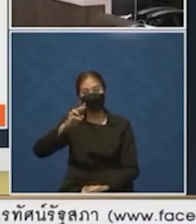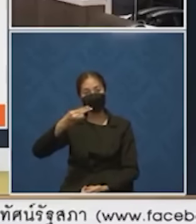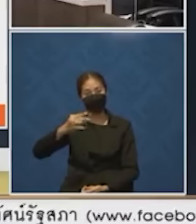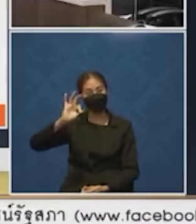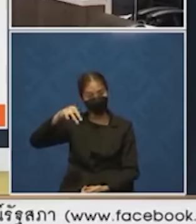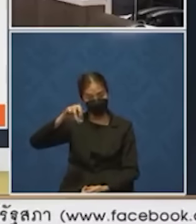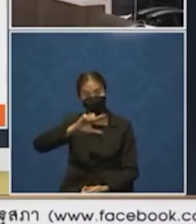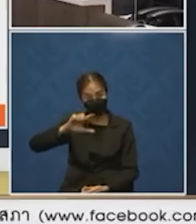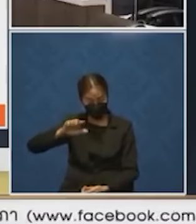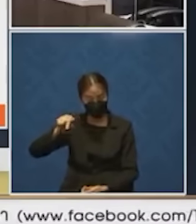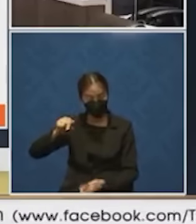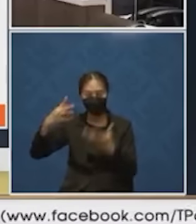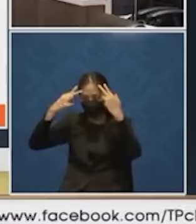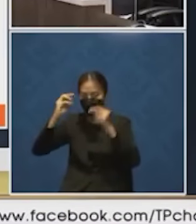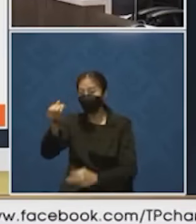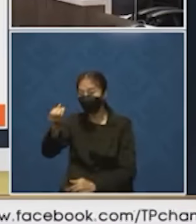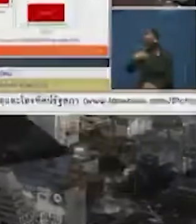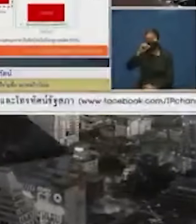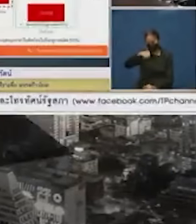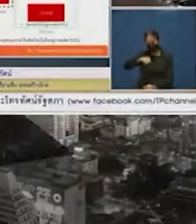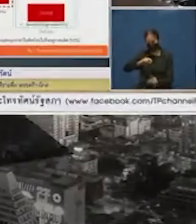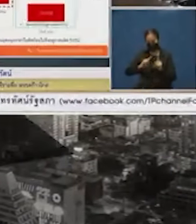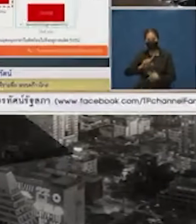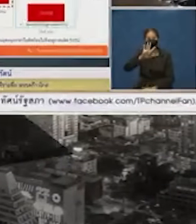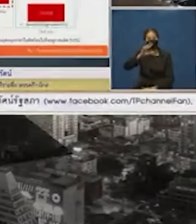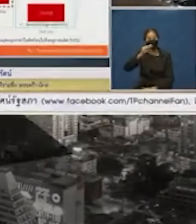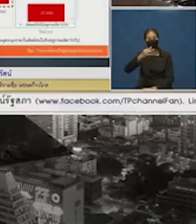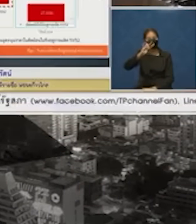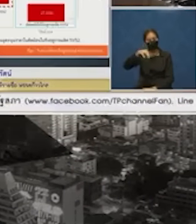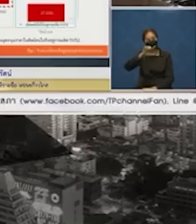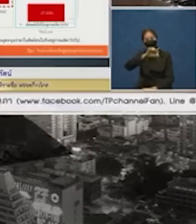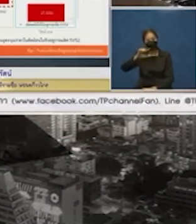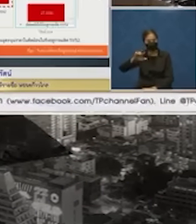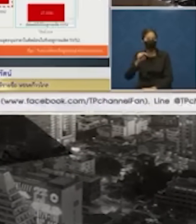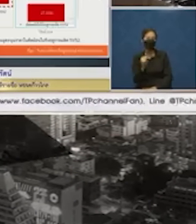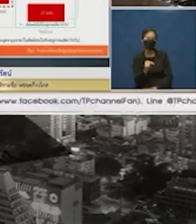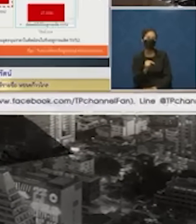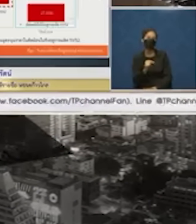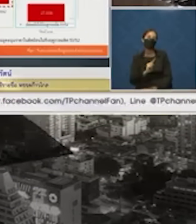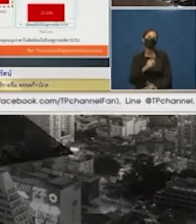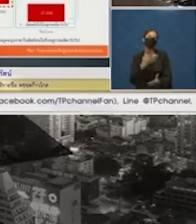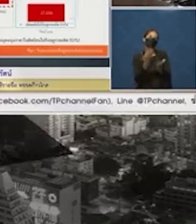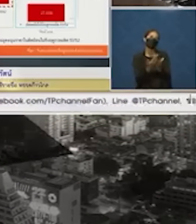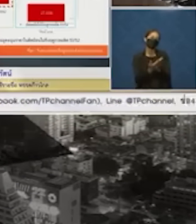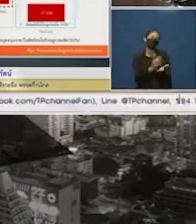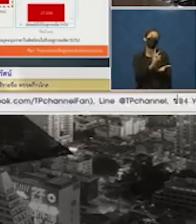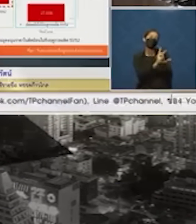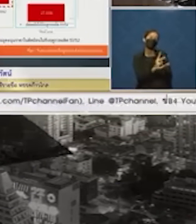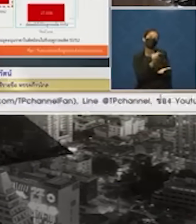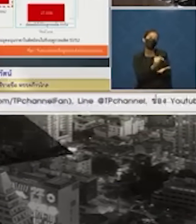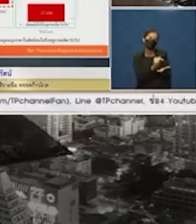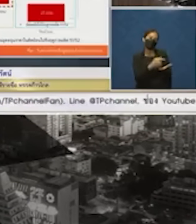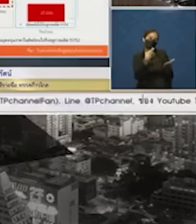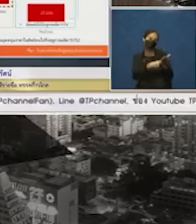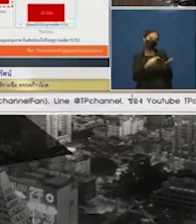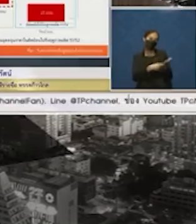ไว้ 50,000 นี่คือที่คุณพิธาพูดในสภาแล้วคุณอภิสิทธิ์ล่าสุดก็ถูกถามเรื่องนี้แกก็ตอบแต่ว่ามันบ่งบอก